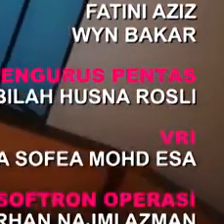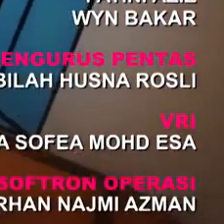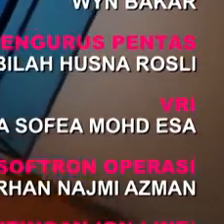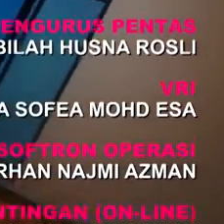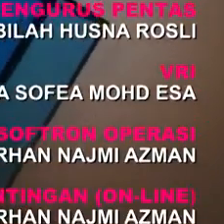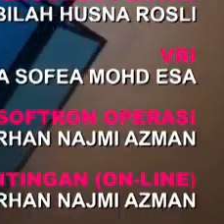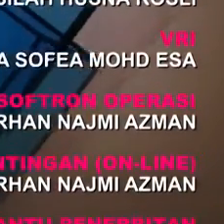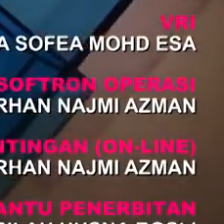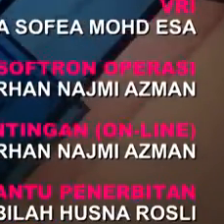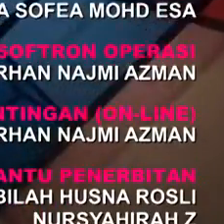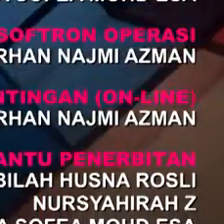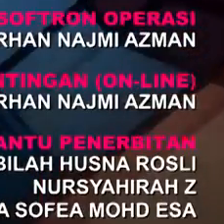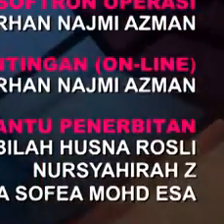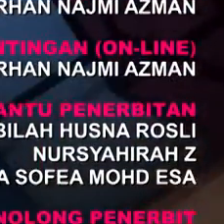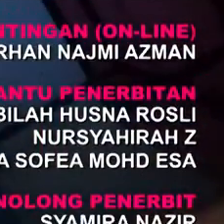Y-A bunyi apa?